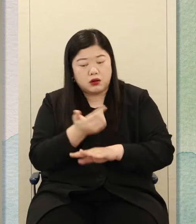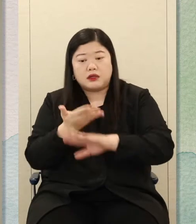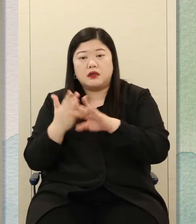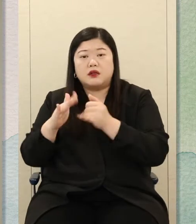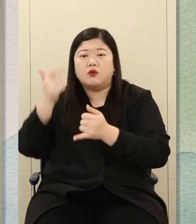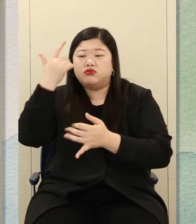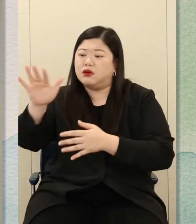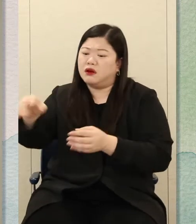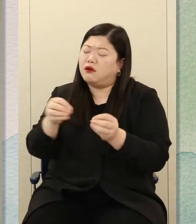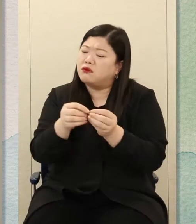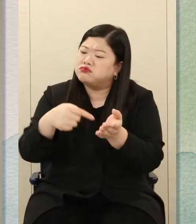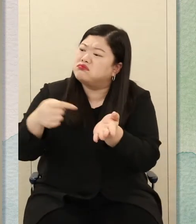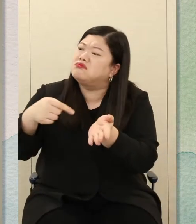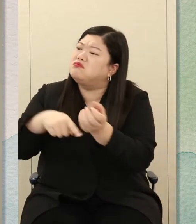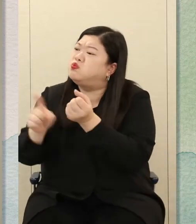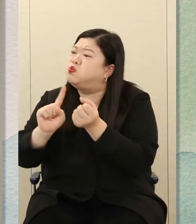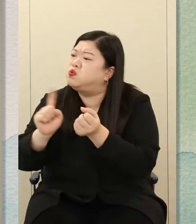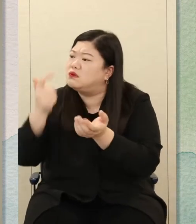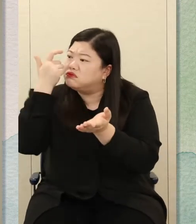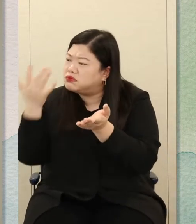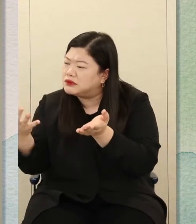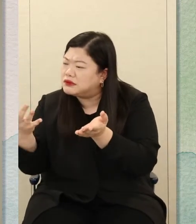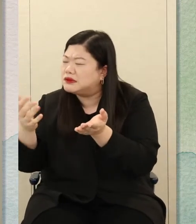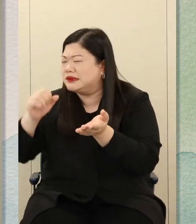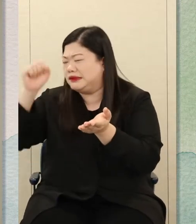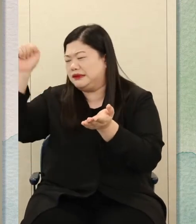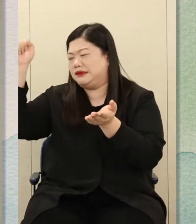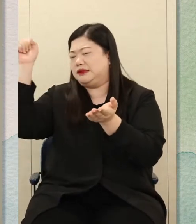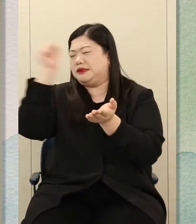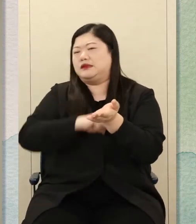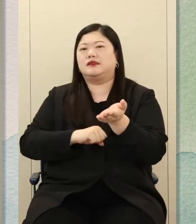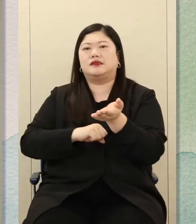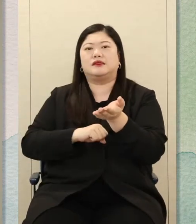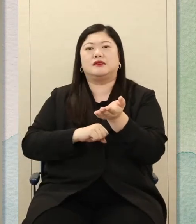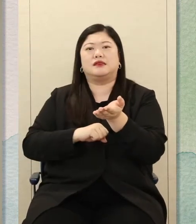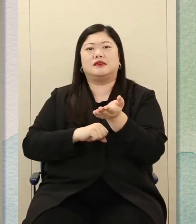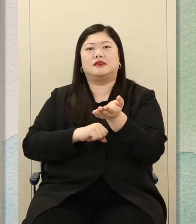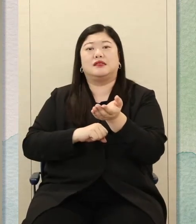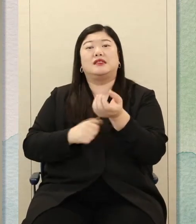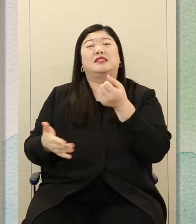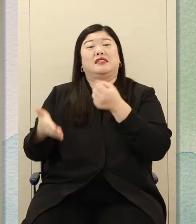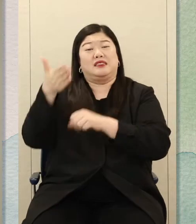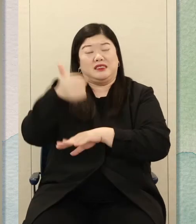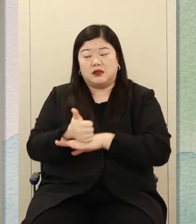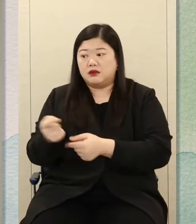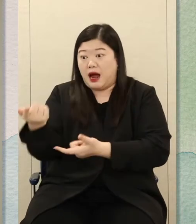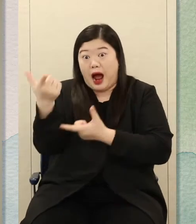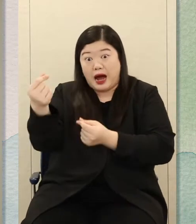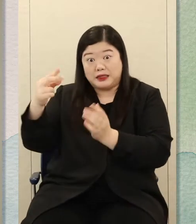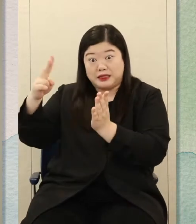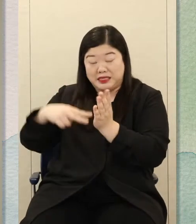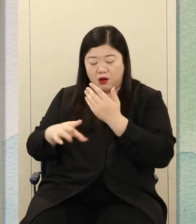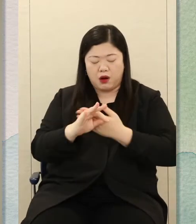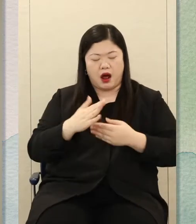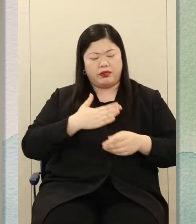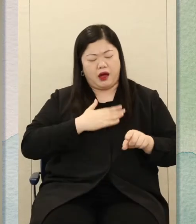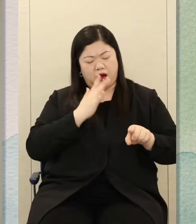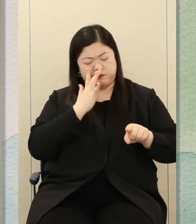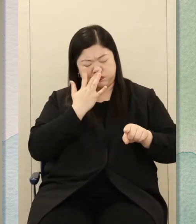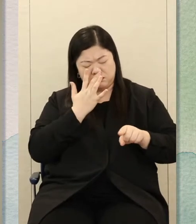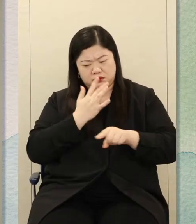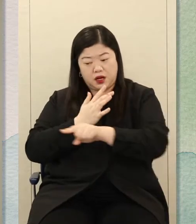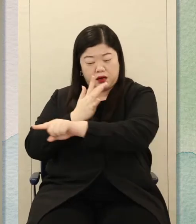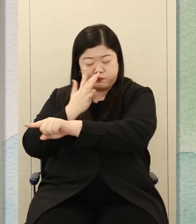그렇다고 뭐 아무한테나 가서 물어볼 수는 없잖아요, 붙잡고. 그러기도 굉장히 어려워요. 그러니까 나랑 같이 책을 읽는